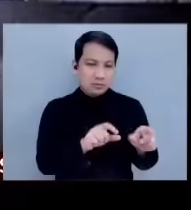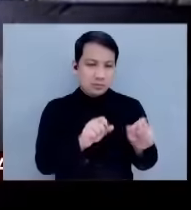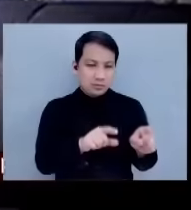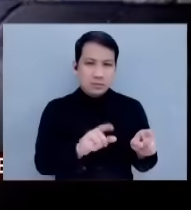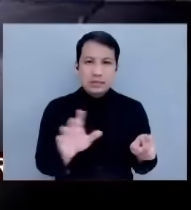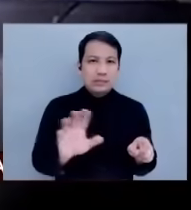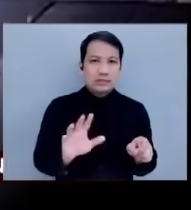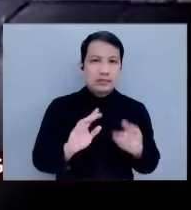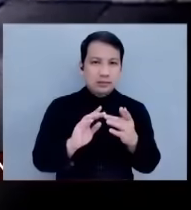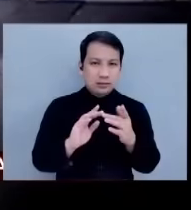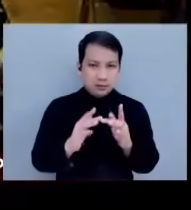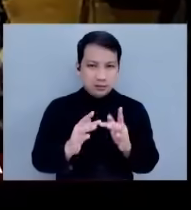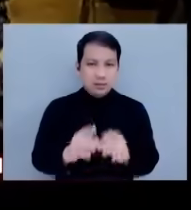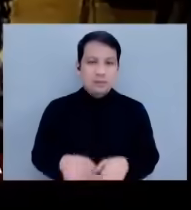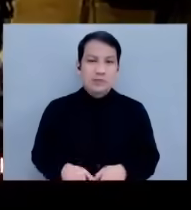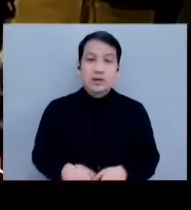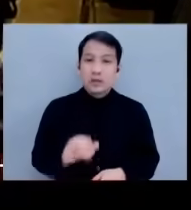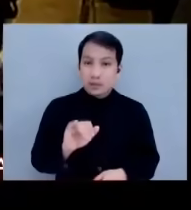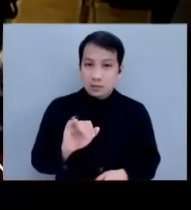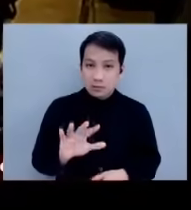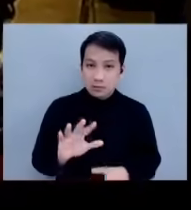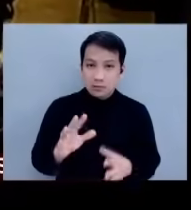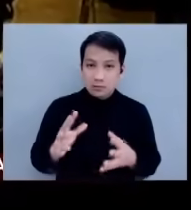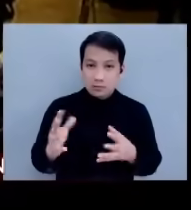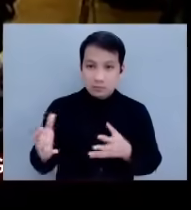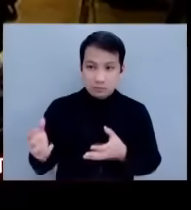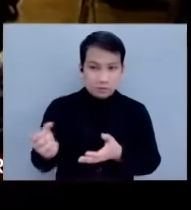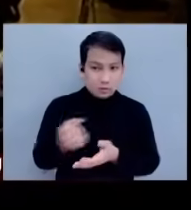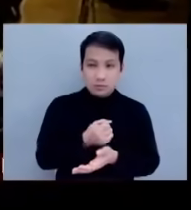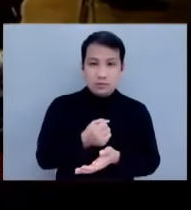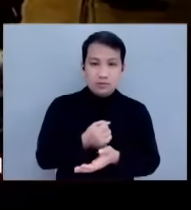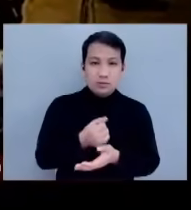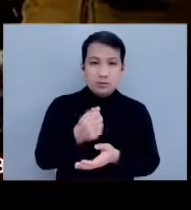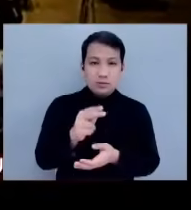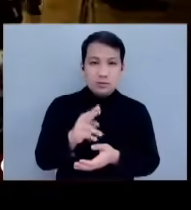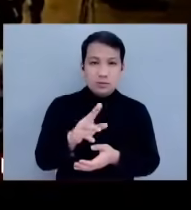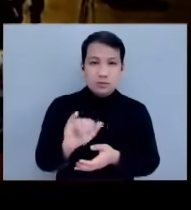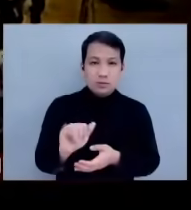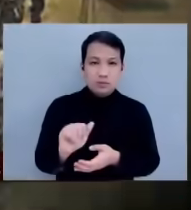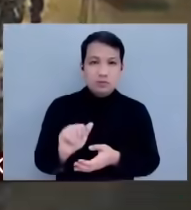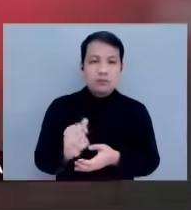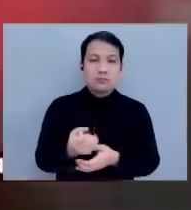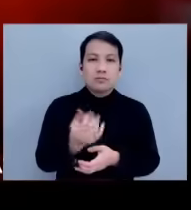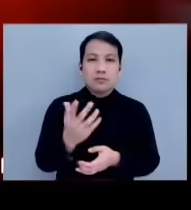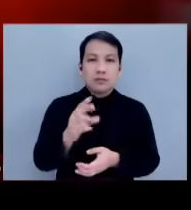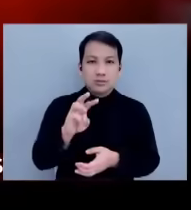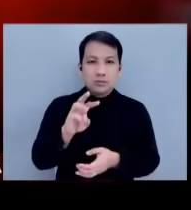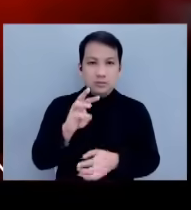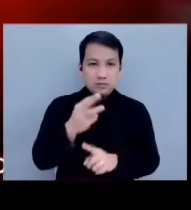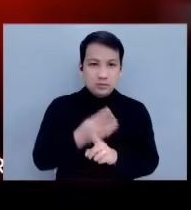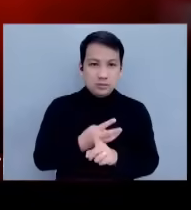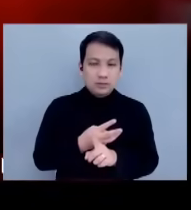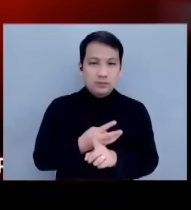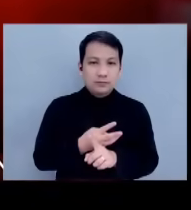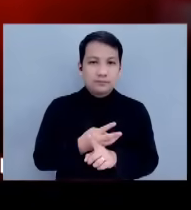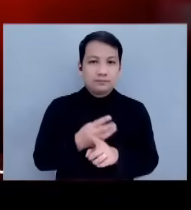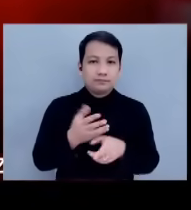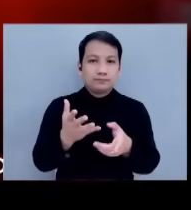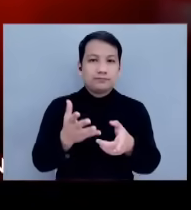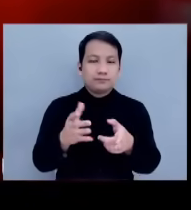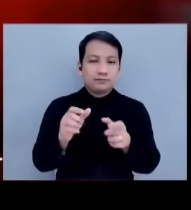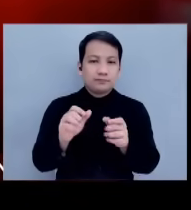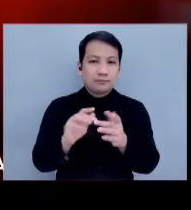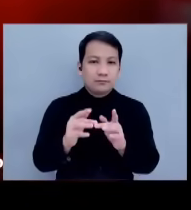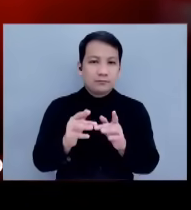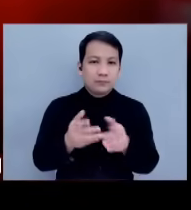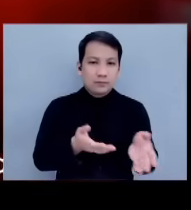online. Kapag walang nag-claim sa mga bagaheng naiwan sa NAIA, makalipas ang 6 na buwan. Pinapasubasa ng Asset Disposal Committee